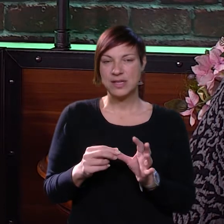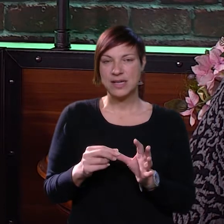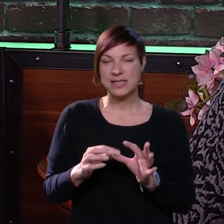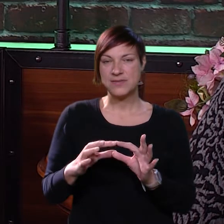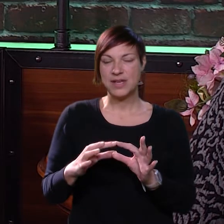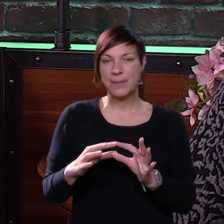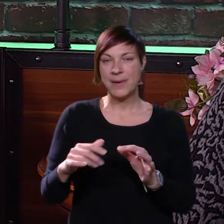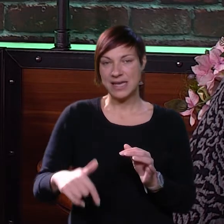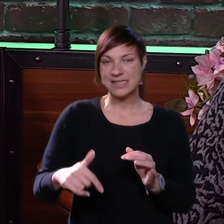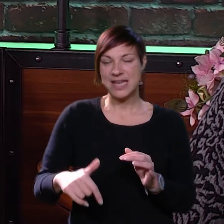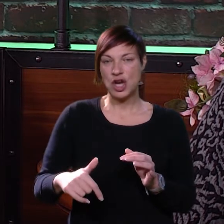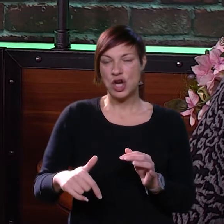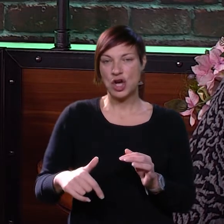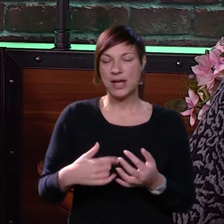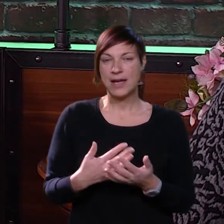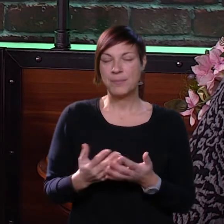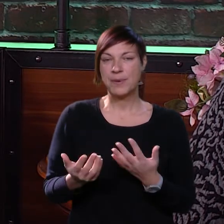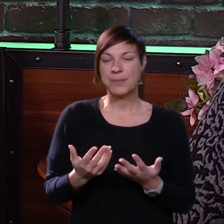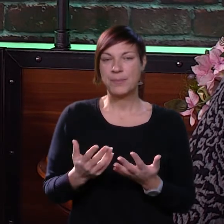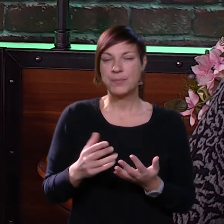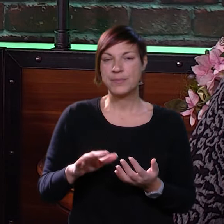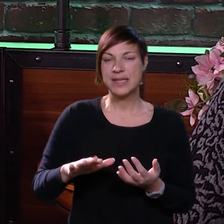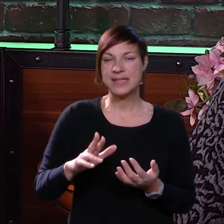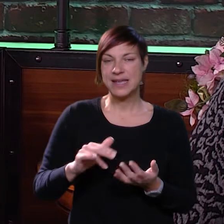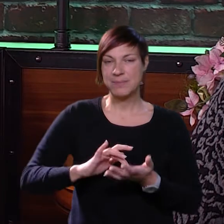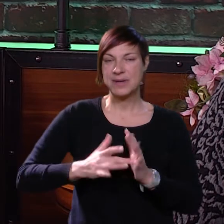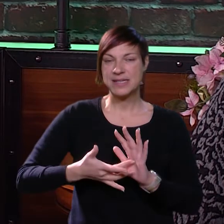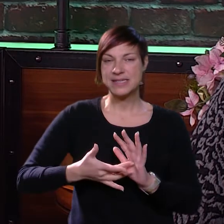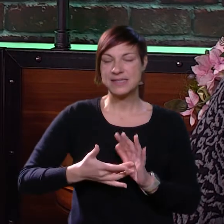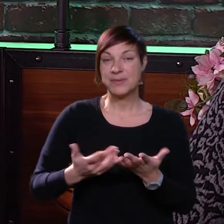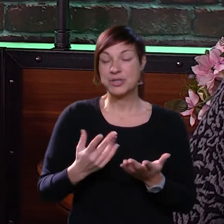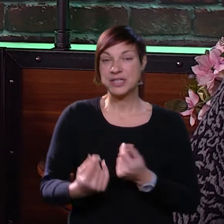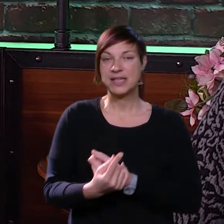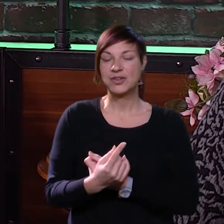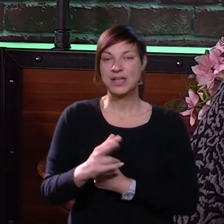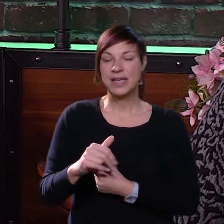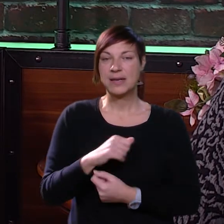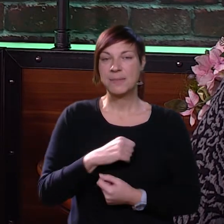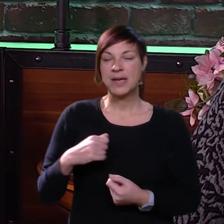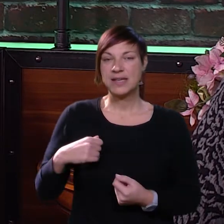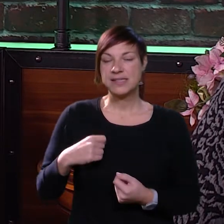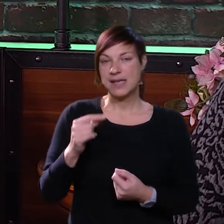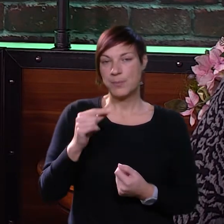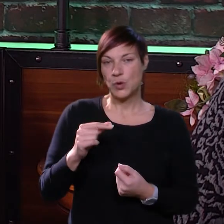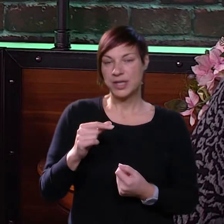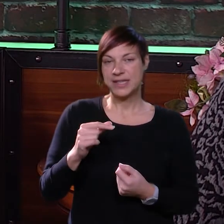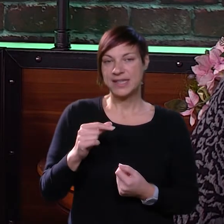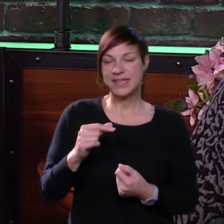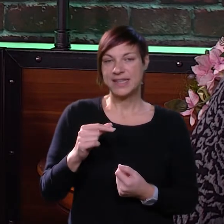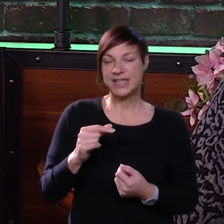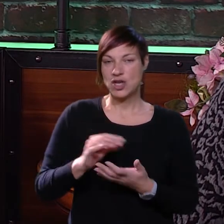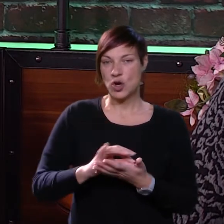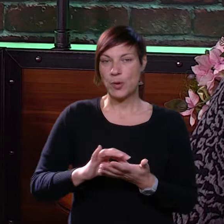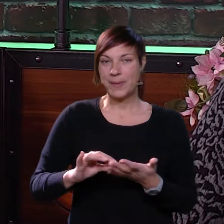razvojeni palac nožni. Znači, može se dogoditi da dijete ima sve, a može se dogoditi da ima samo dio